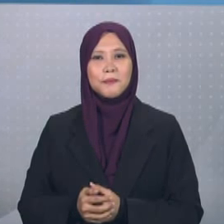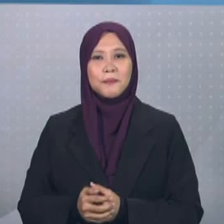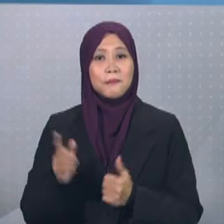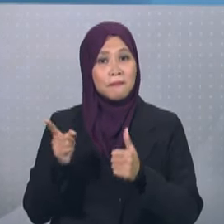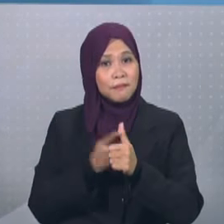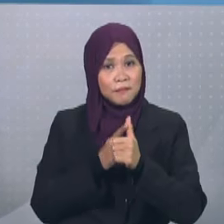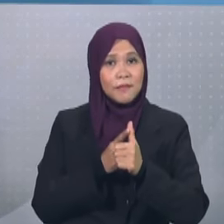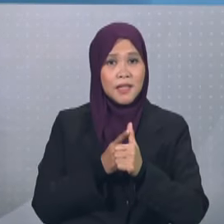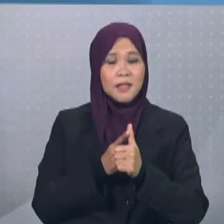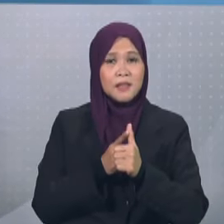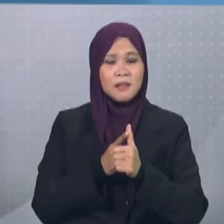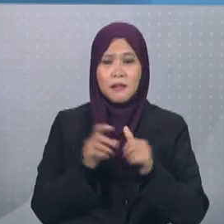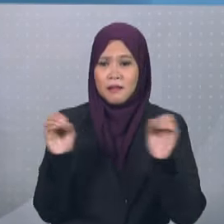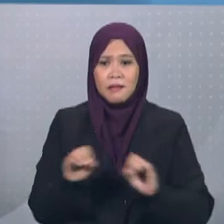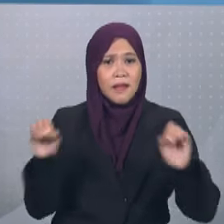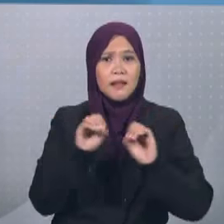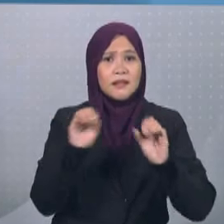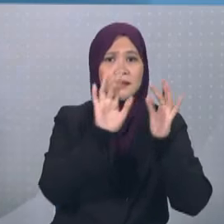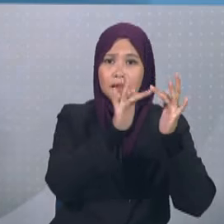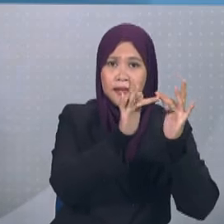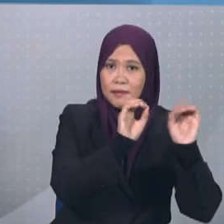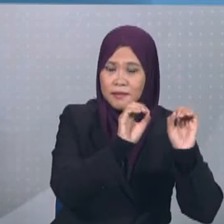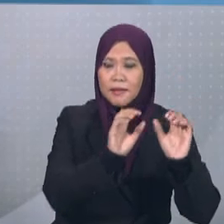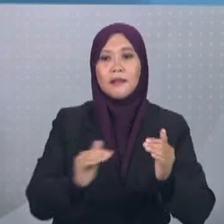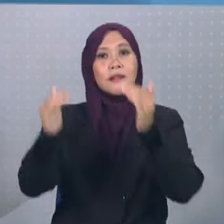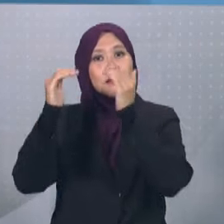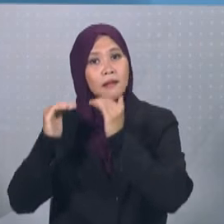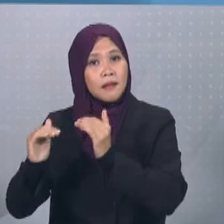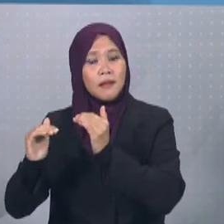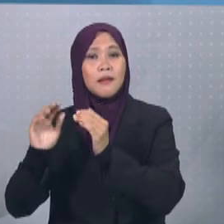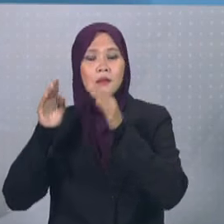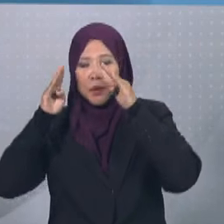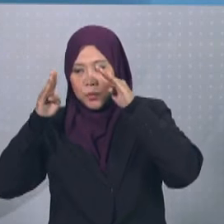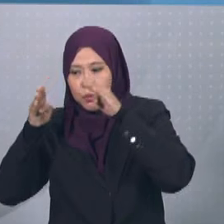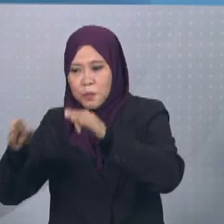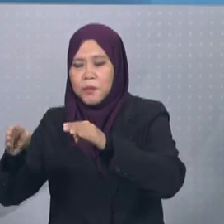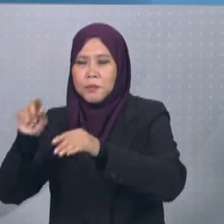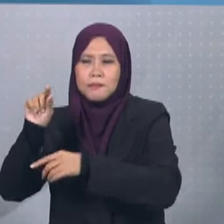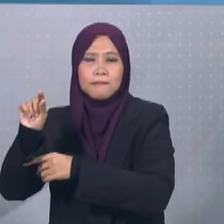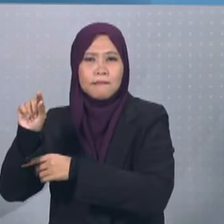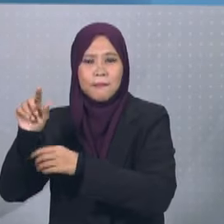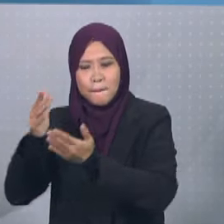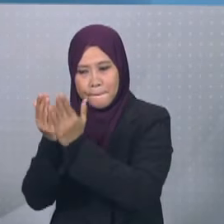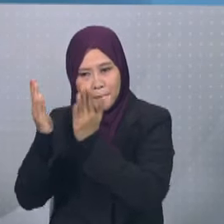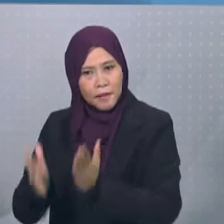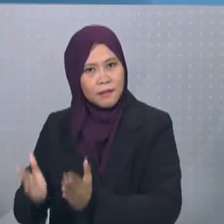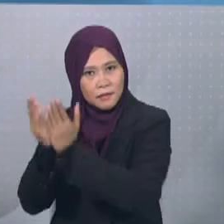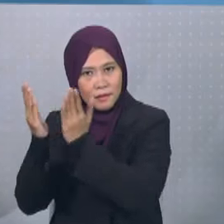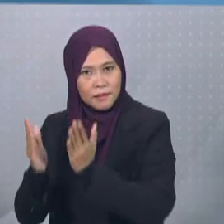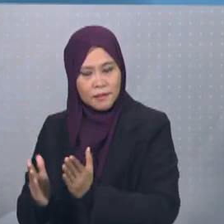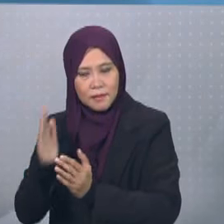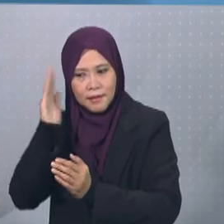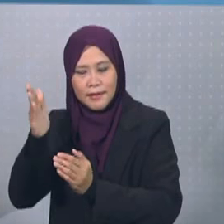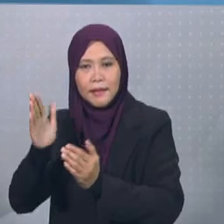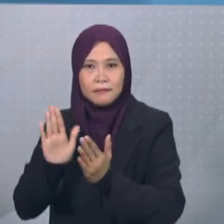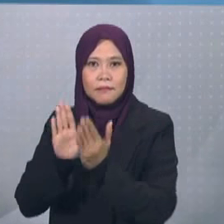Yang pertama adalah untuk yang tak ada internet. Yang kedua pula, kita akan tumpukan lebih sedikit kepada pelajar-pelajar yang akan